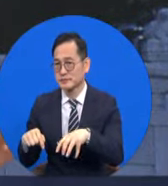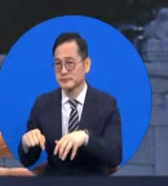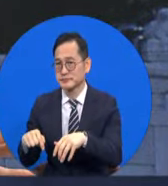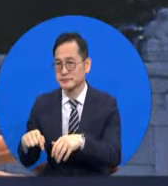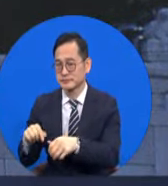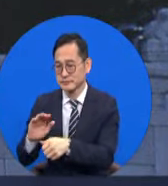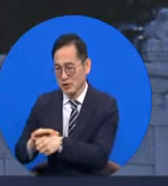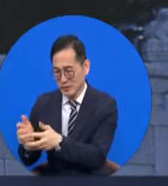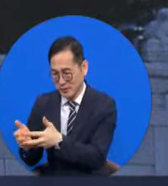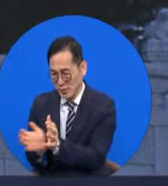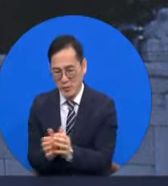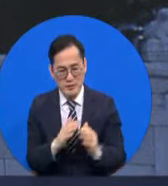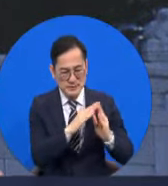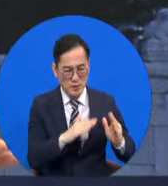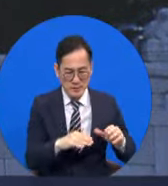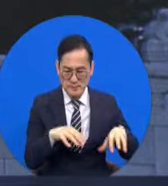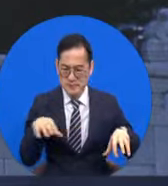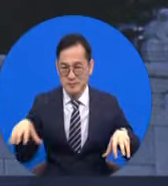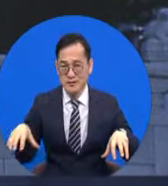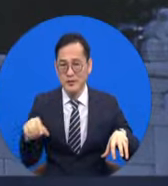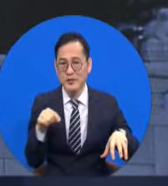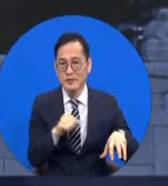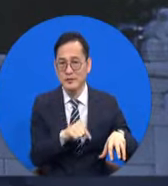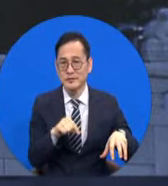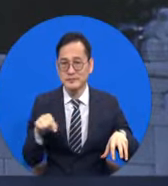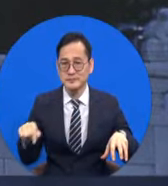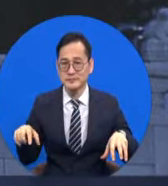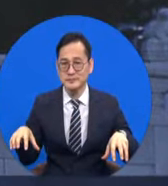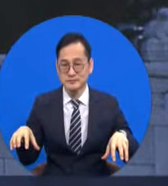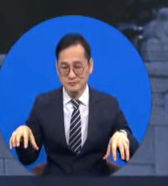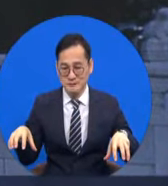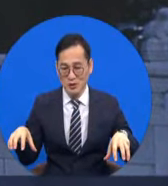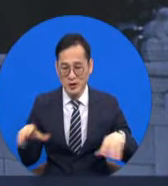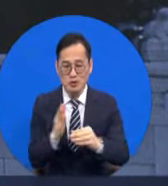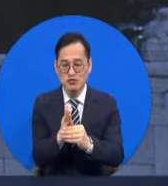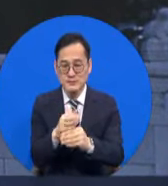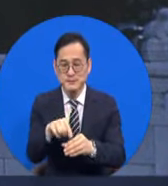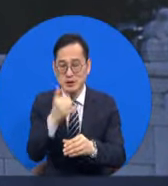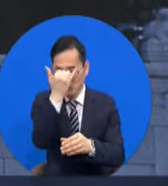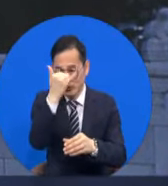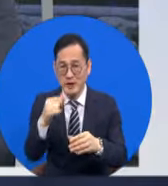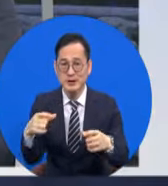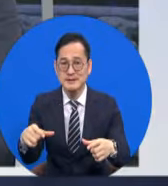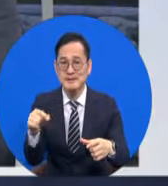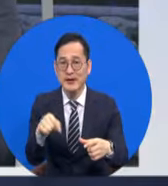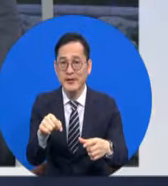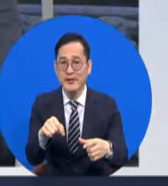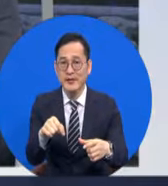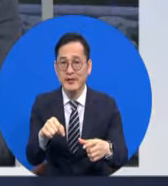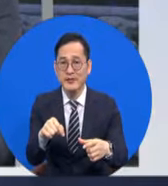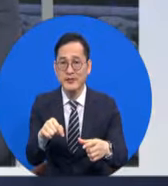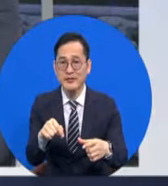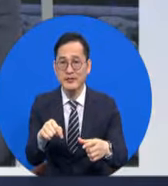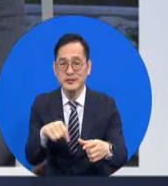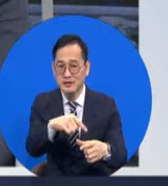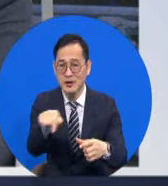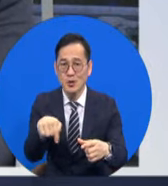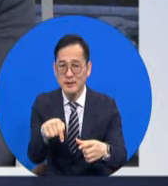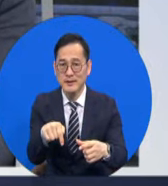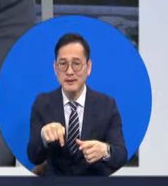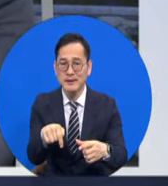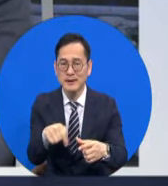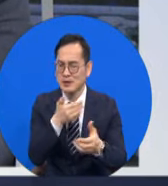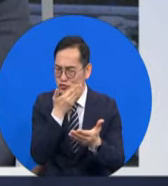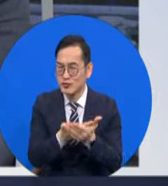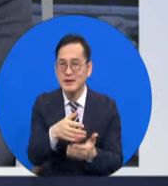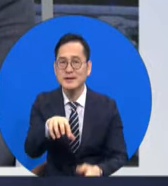당이 우세하다라는 가정을 했을 때 이 중원, 충청도가 과연 어떤 선택을 하느냐에 따라서 전체 판세도 좀 영향을 미칠 것